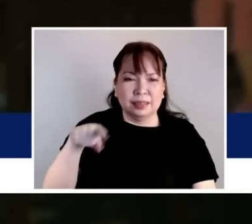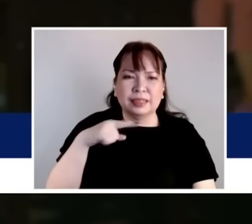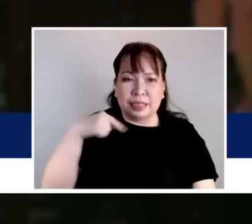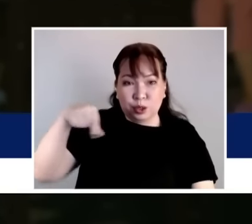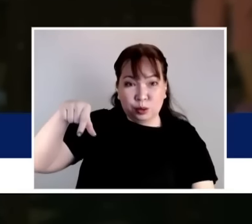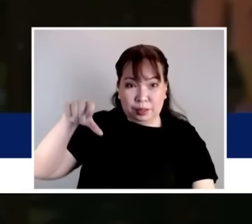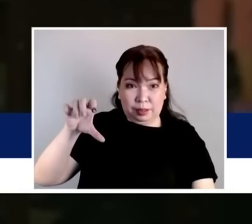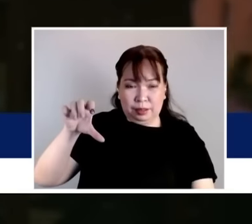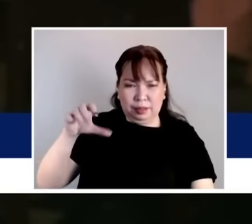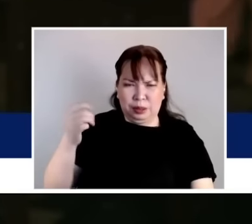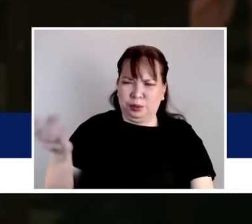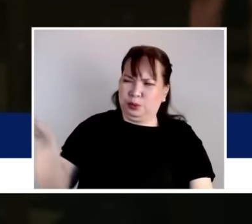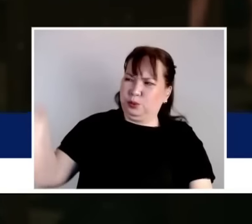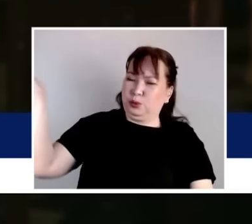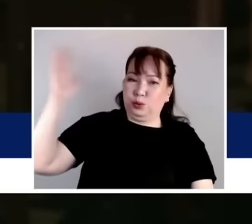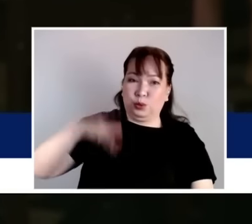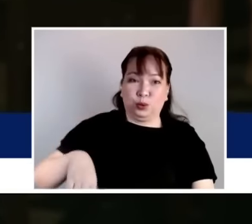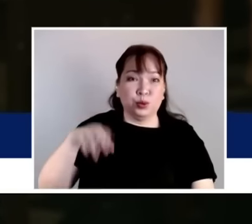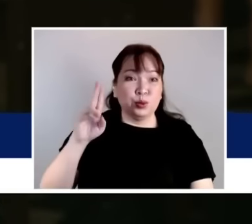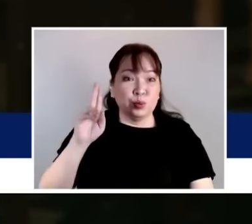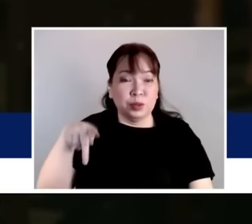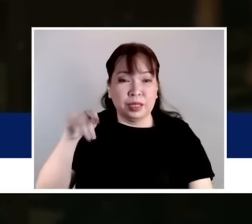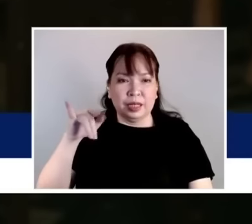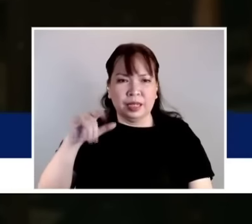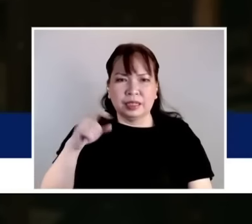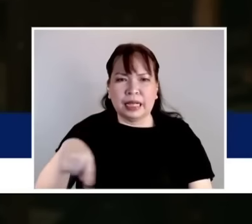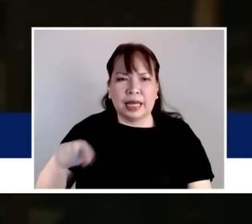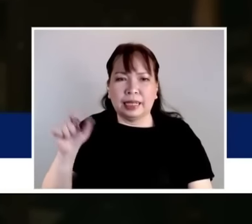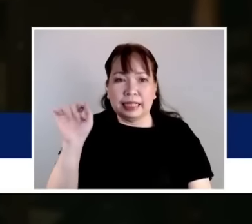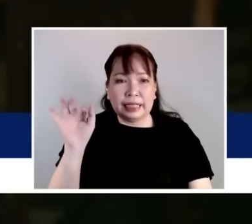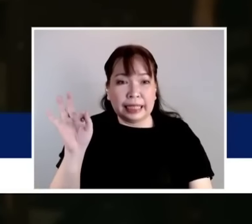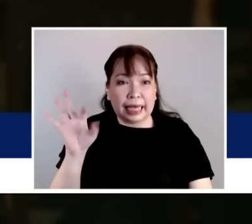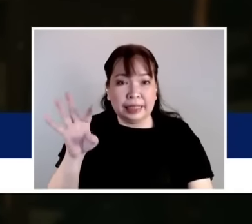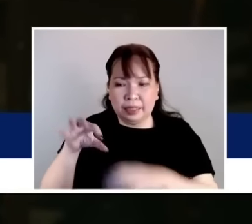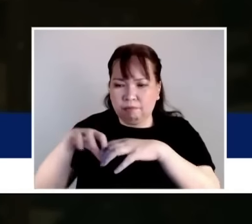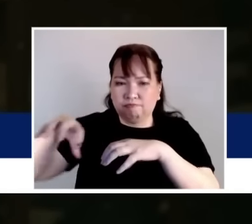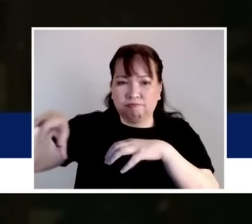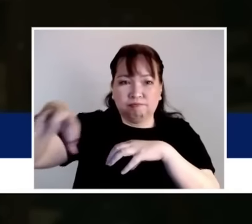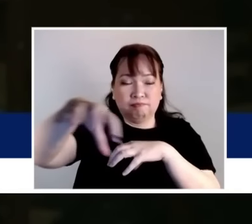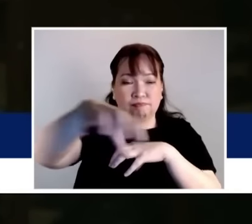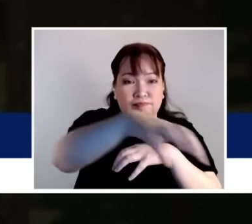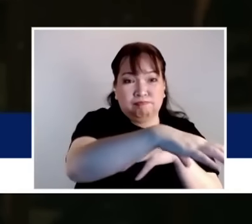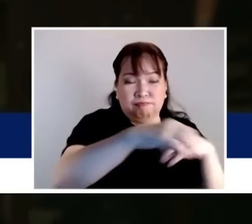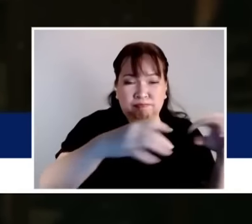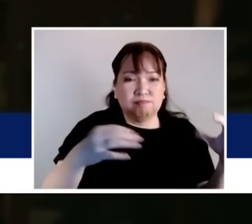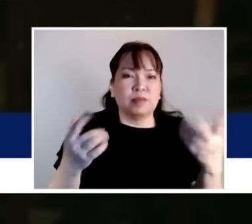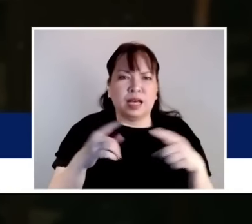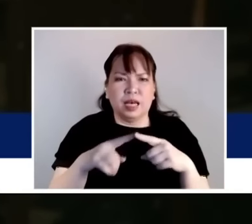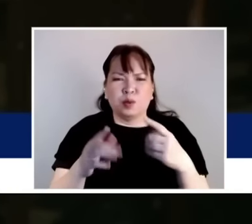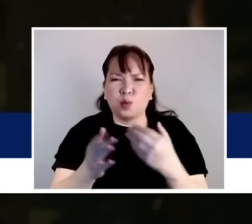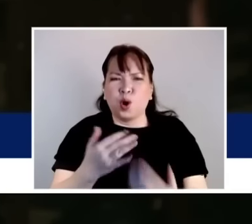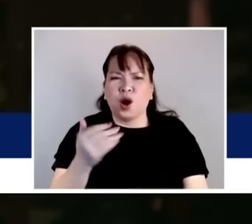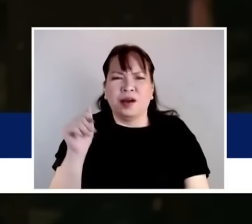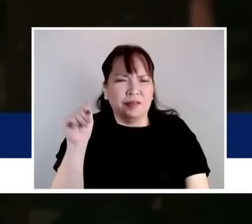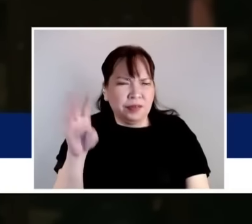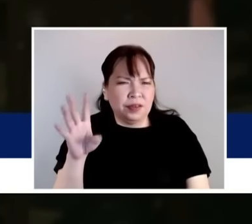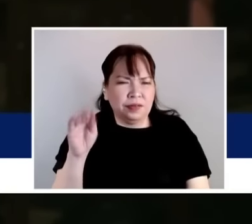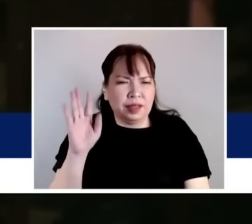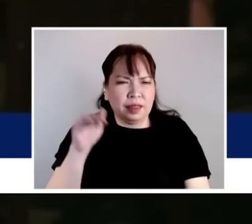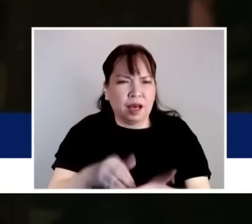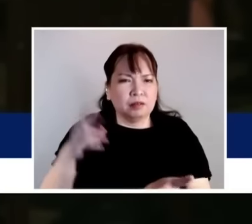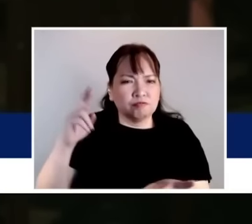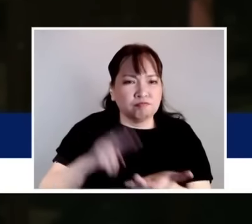araw. Itong UPIS ay may 19 na clustered precincts na may higit 15,000